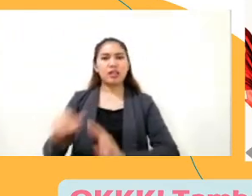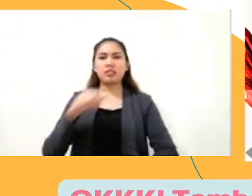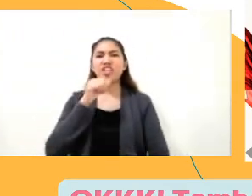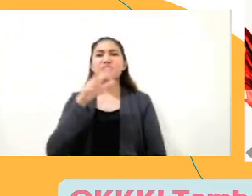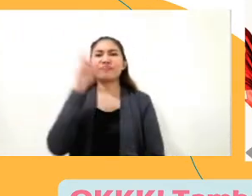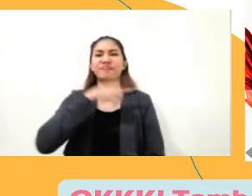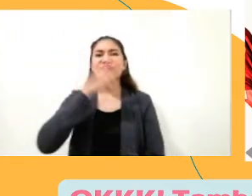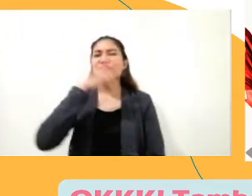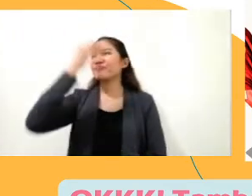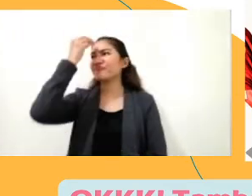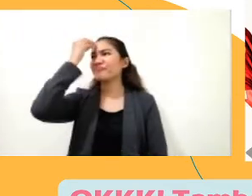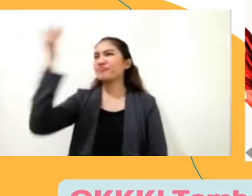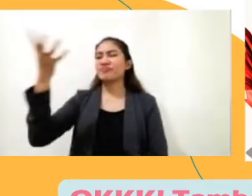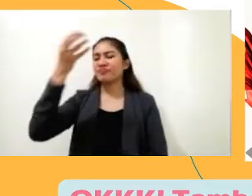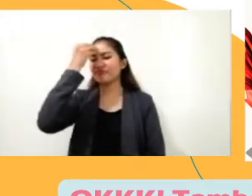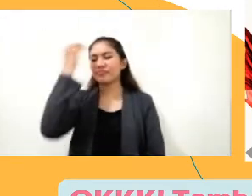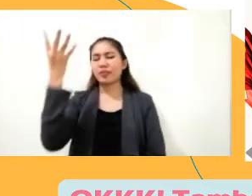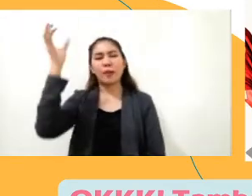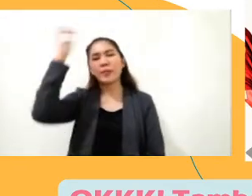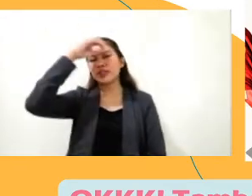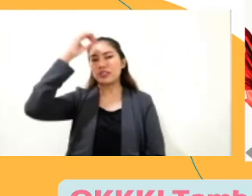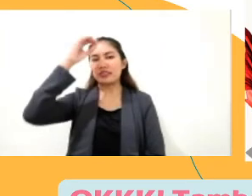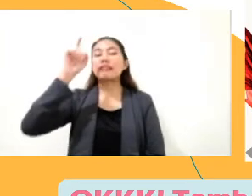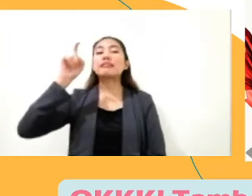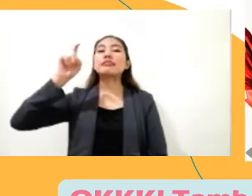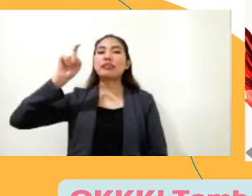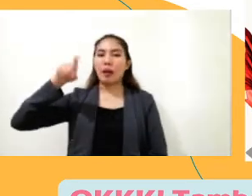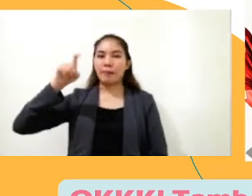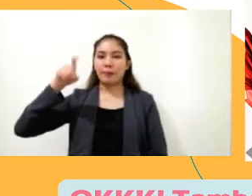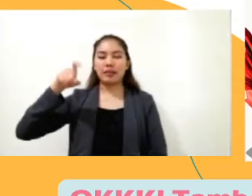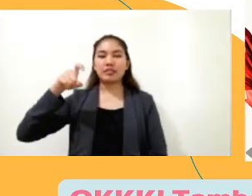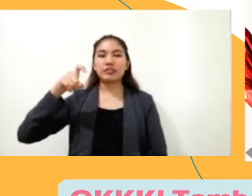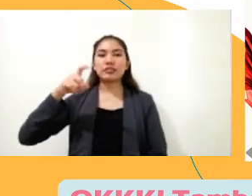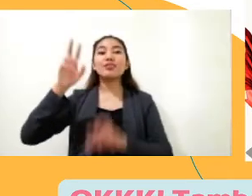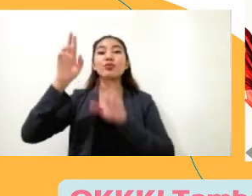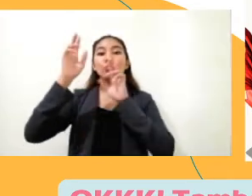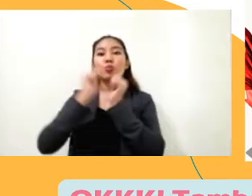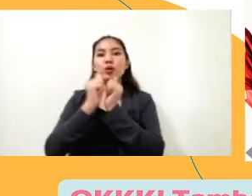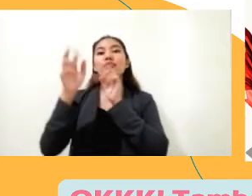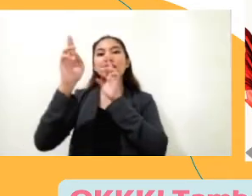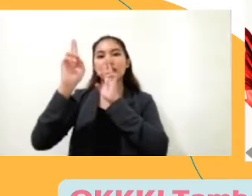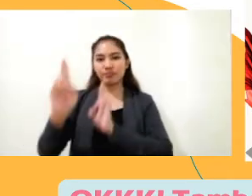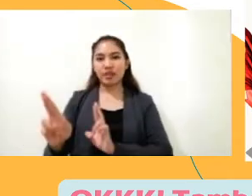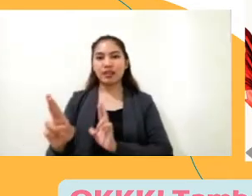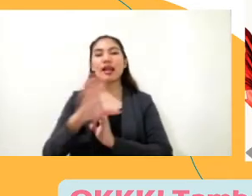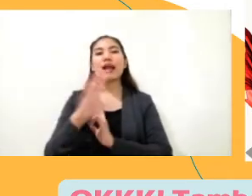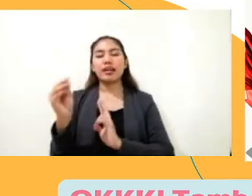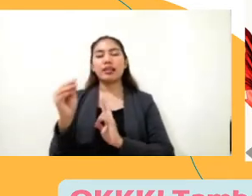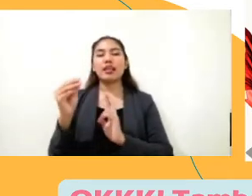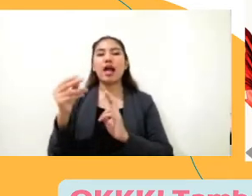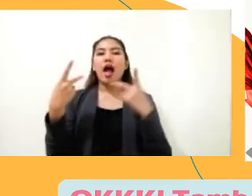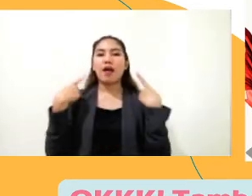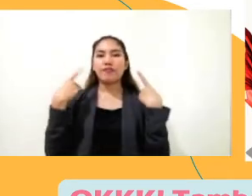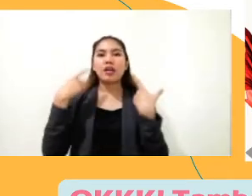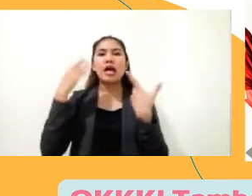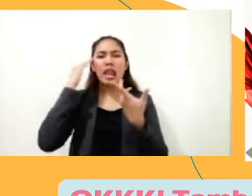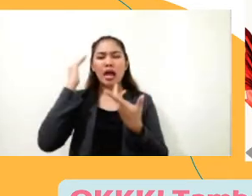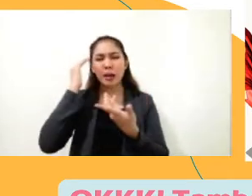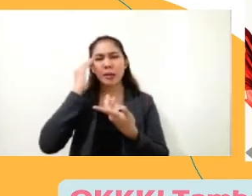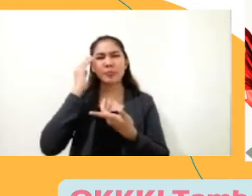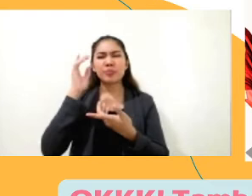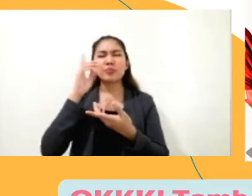tayo magsasabi ng kung ano. Okay? Dapat alam natin yung ating mga